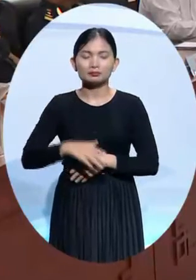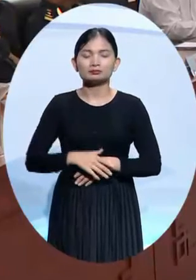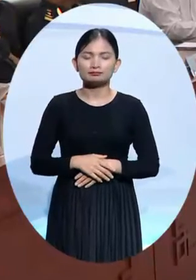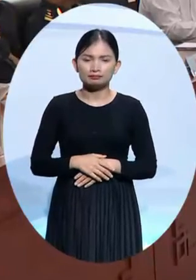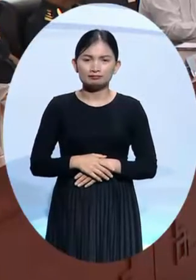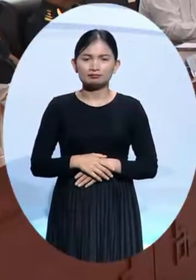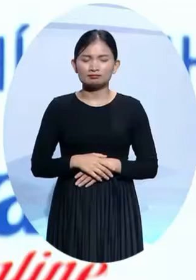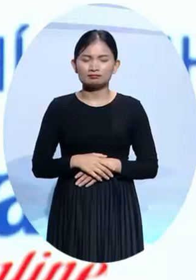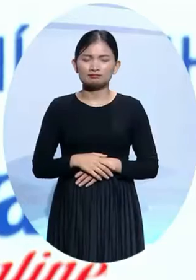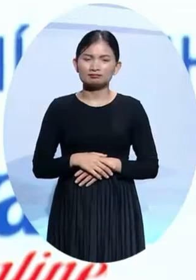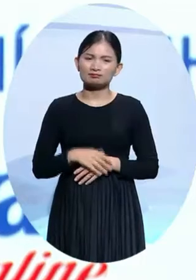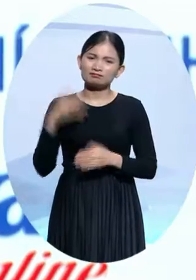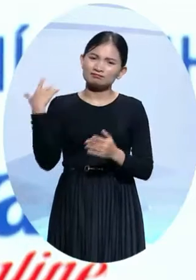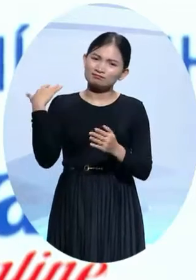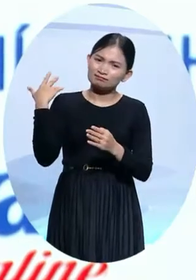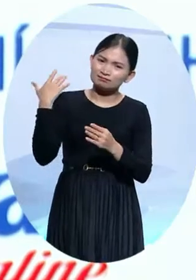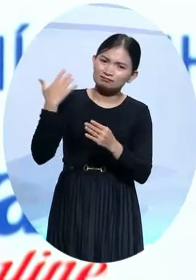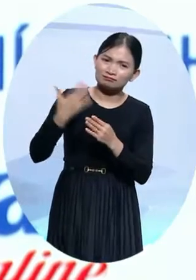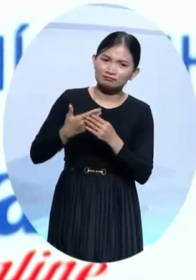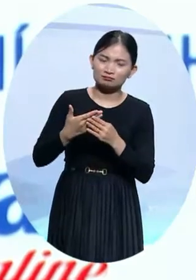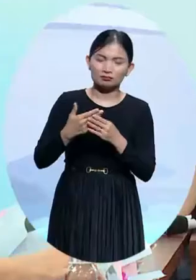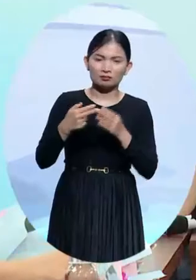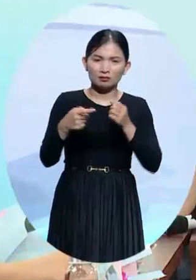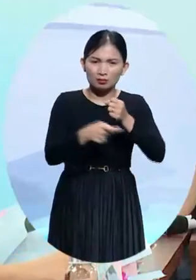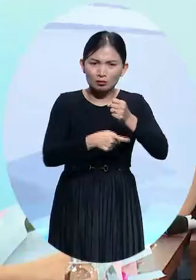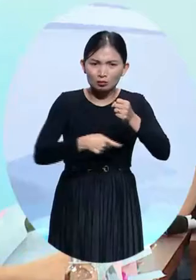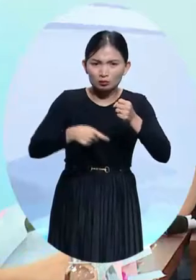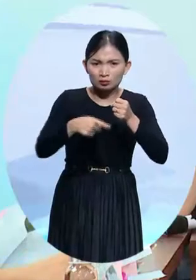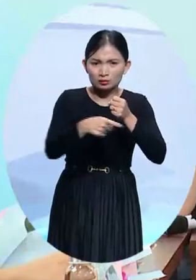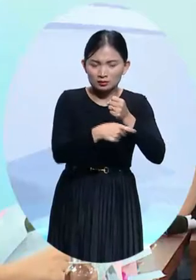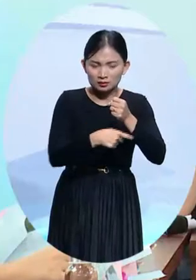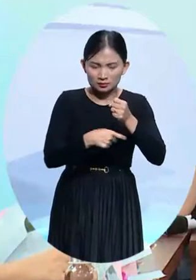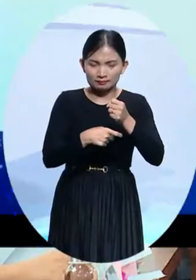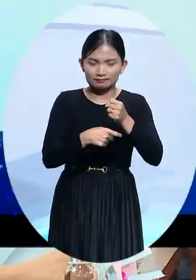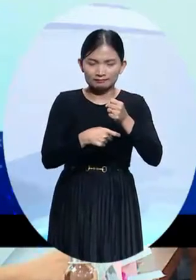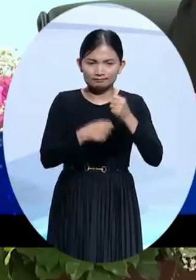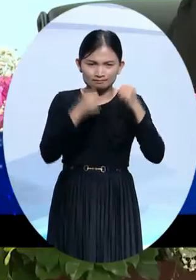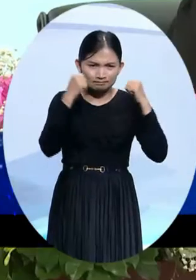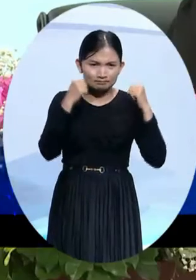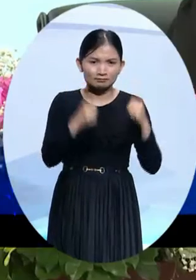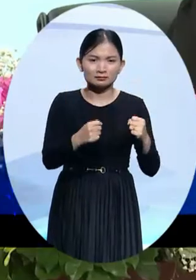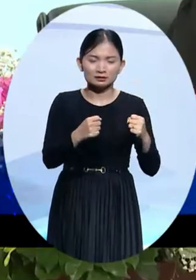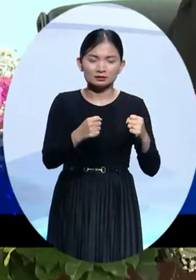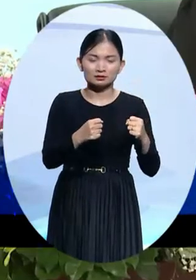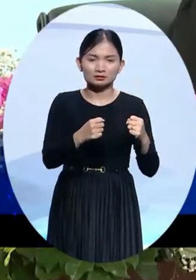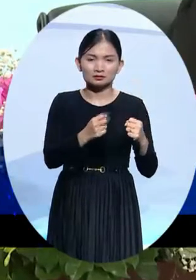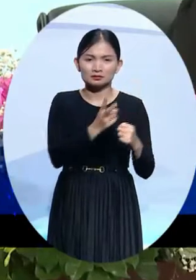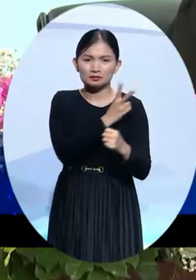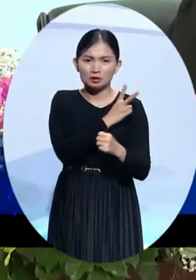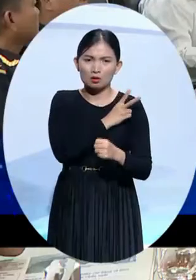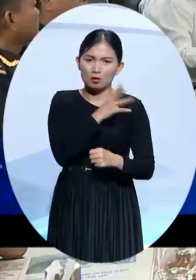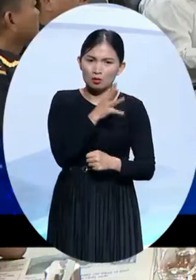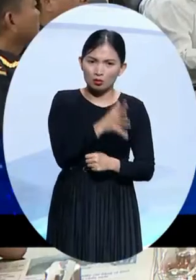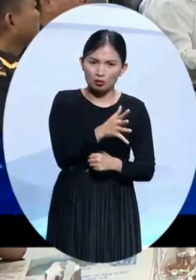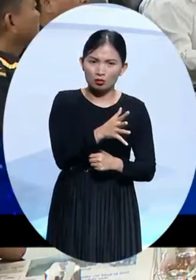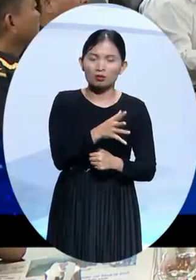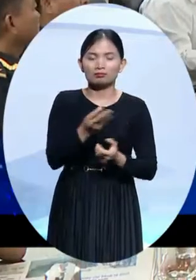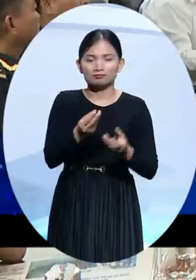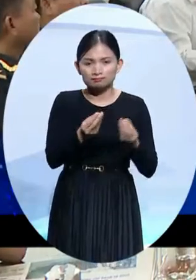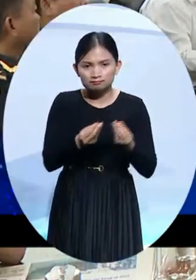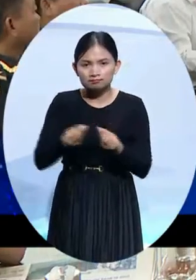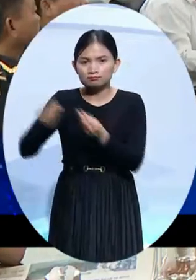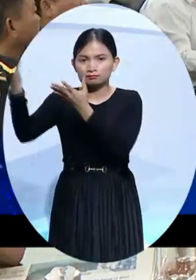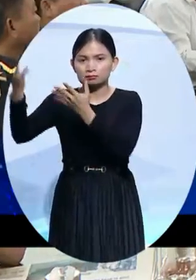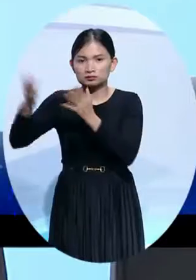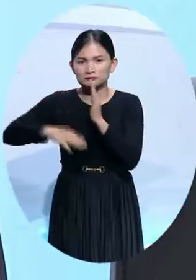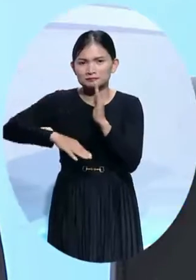Trong những năm qua, ngành nông nghiệp đã khẳng định mạnh mẽ vai trò trụ đỡ của nền kinh tế, thể hiện qua kim ngạch xuất khẩu luôn duy trì ở mức tăng